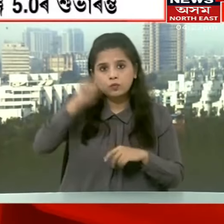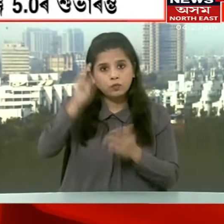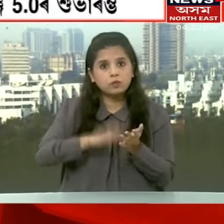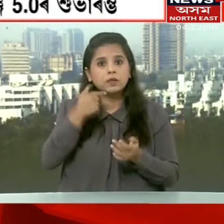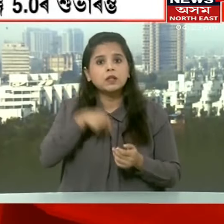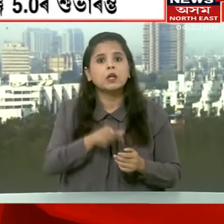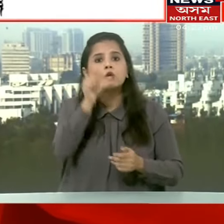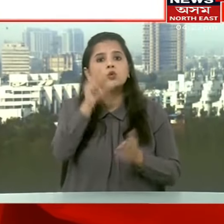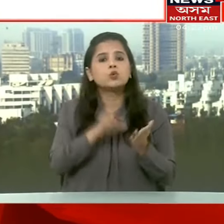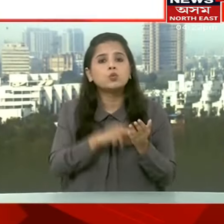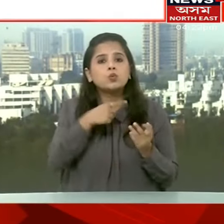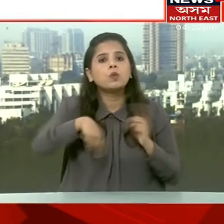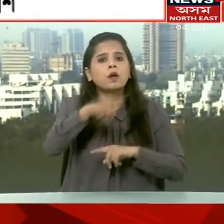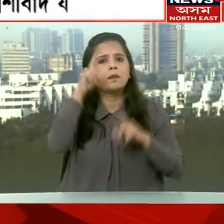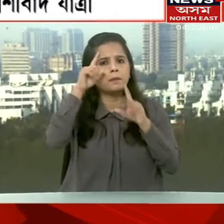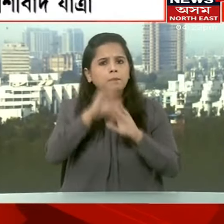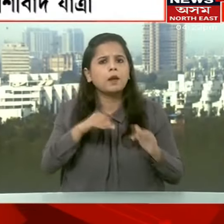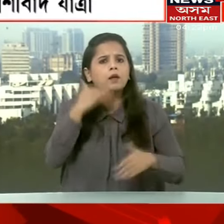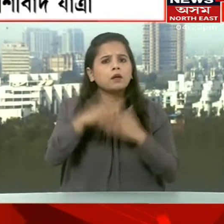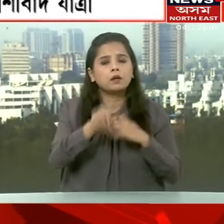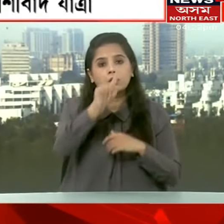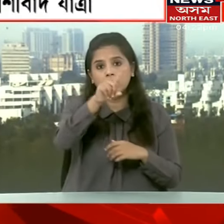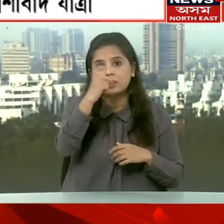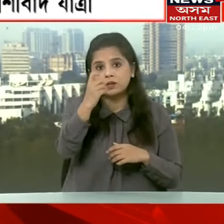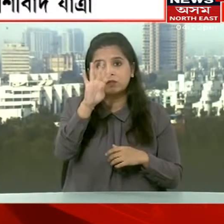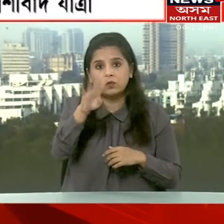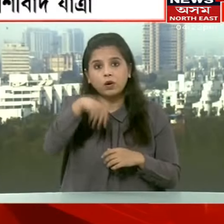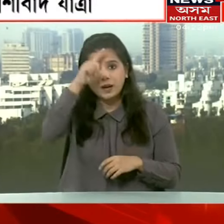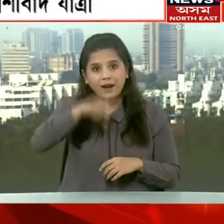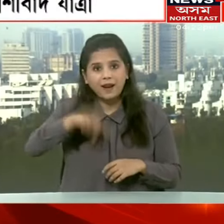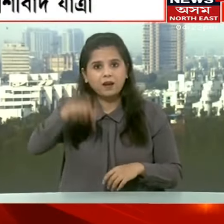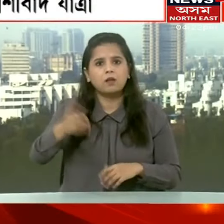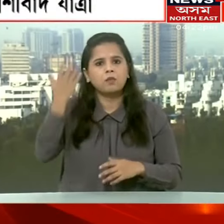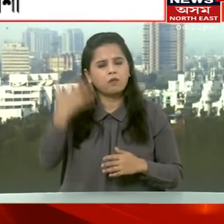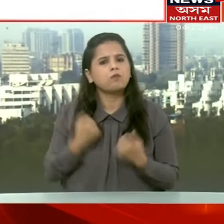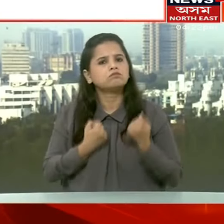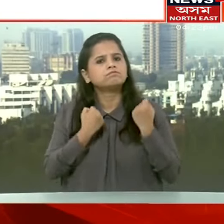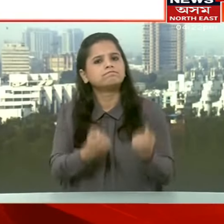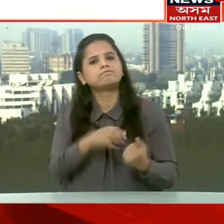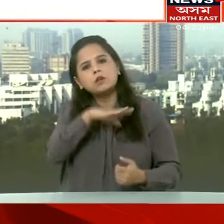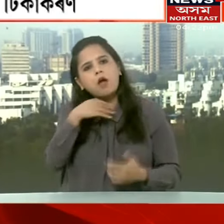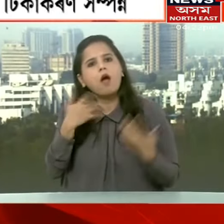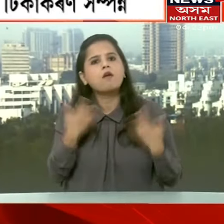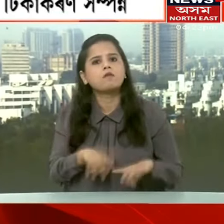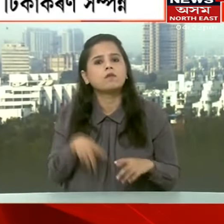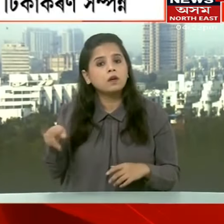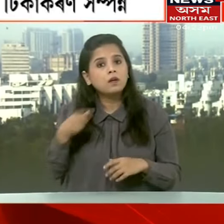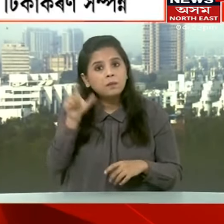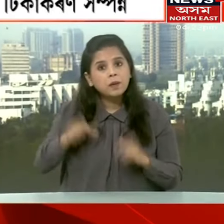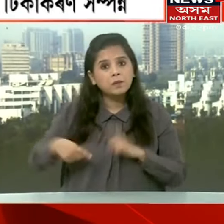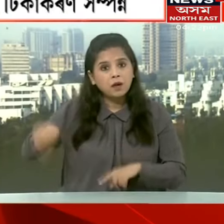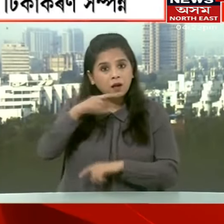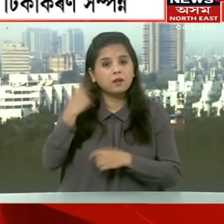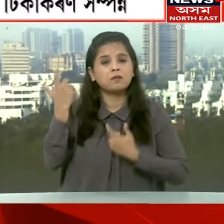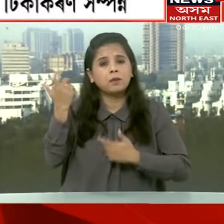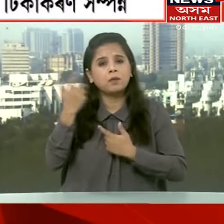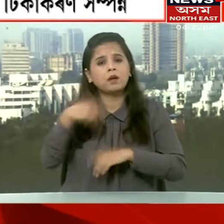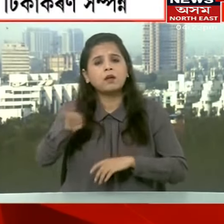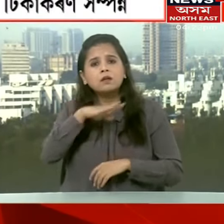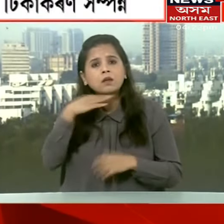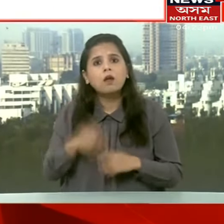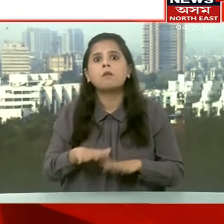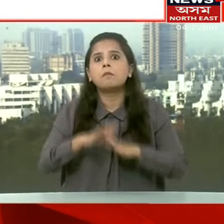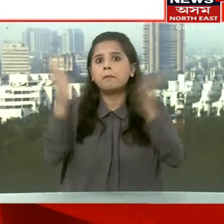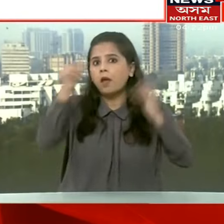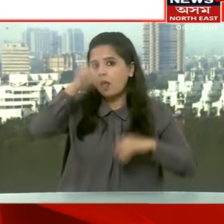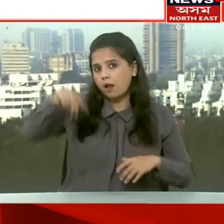राष्ट्र शांति अभियानों में 174 भारतीय सैनिकों ने सर्वोच्च बलिदान दिया है, जो सैन्य योगदान करने वाले देशों में सबसे अधिक